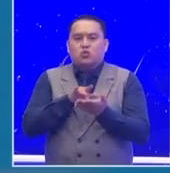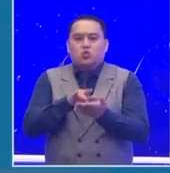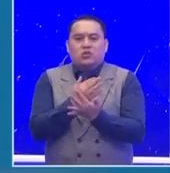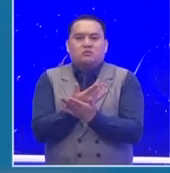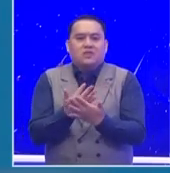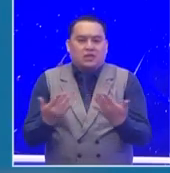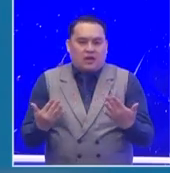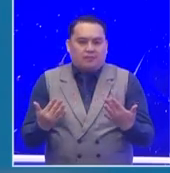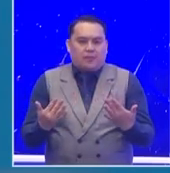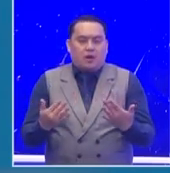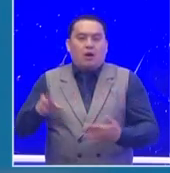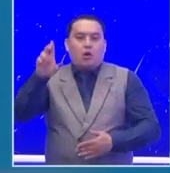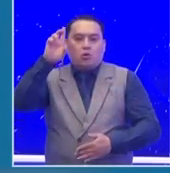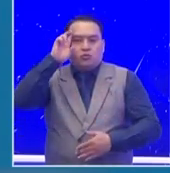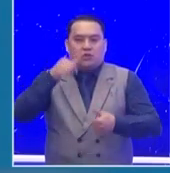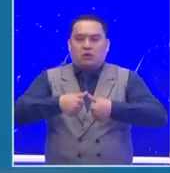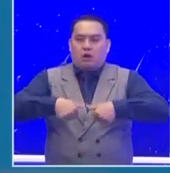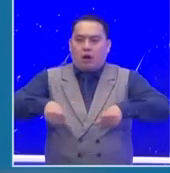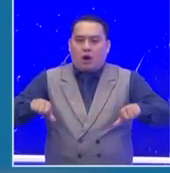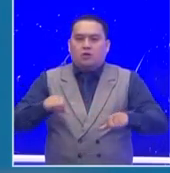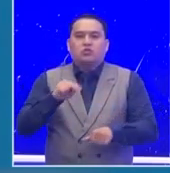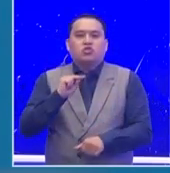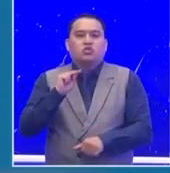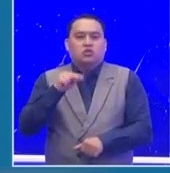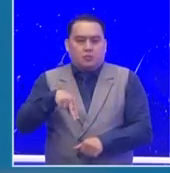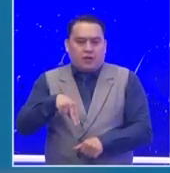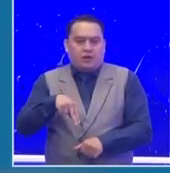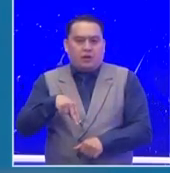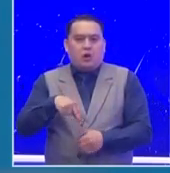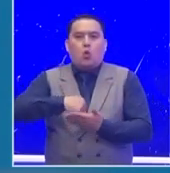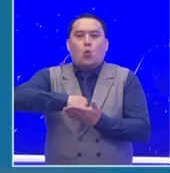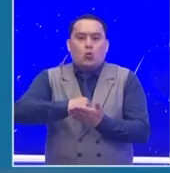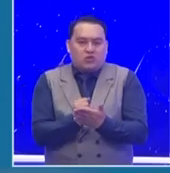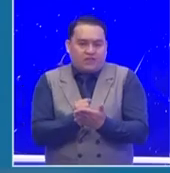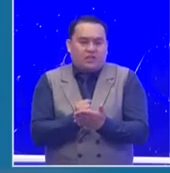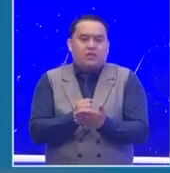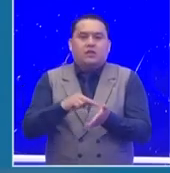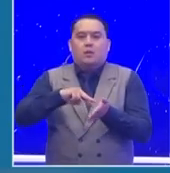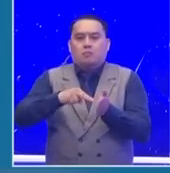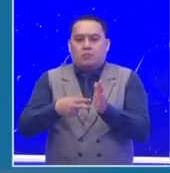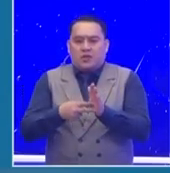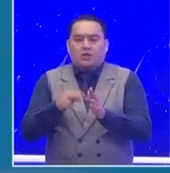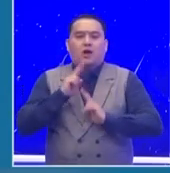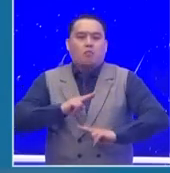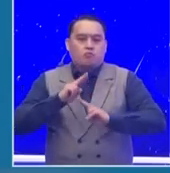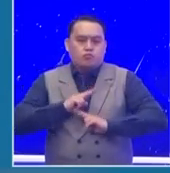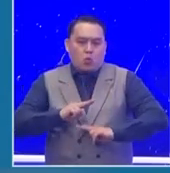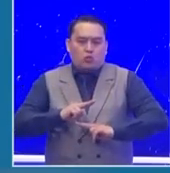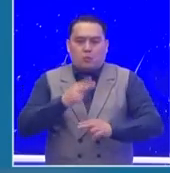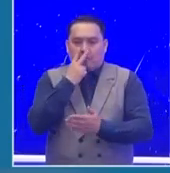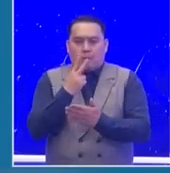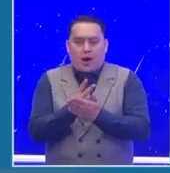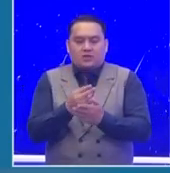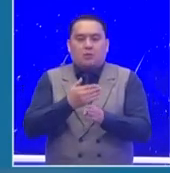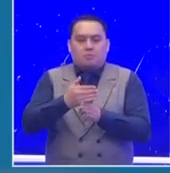далее. Госкомиссия по чрезвычайному положению утвердит окончательный перечень и будет актуализировать